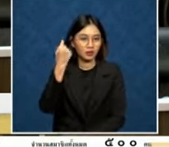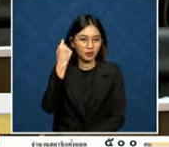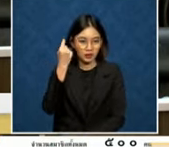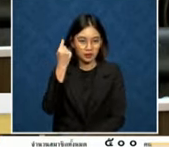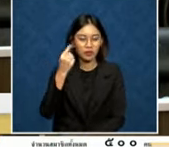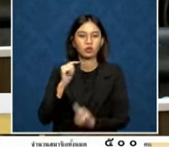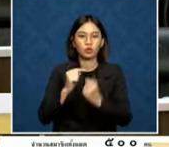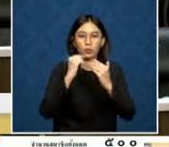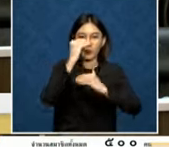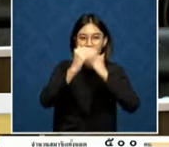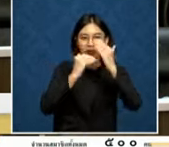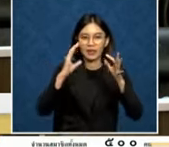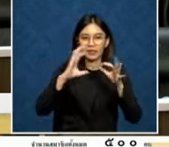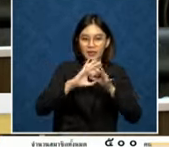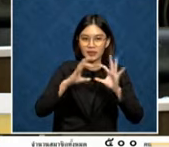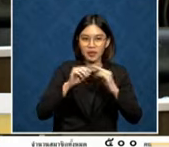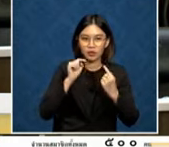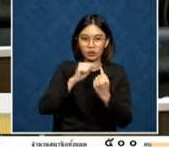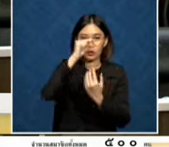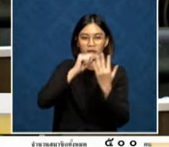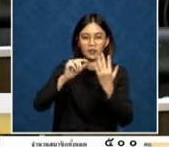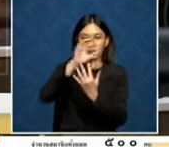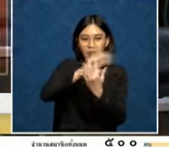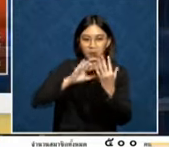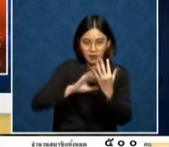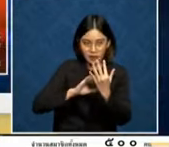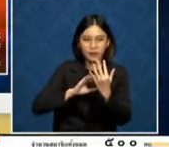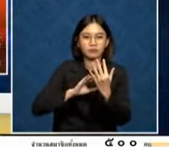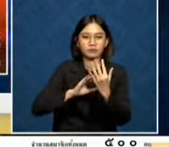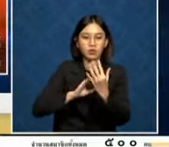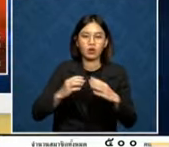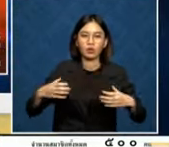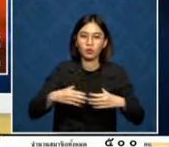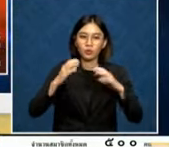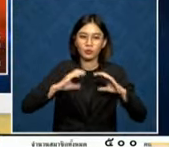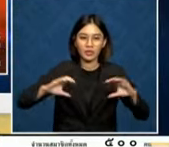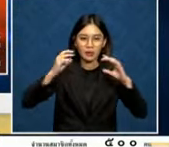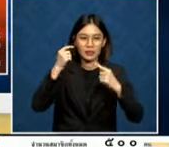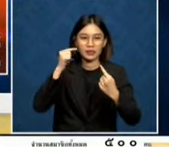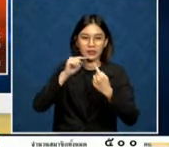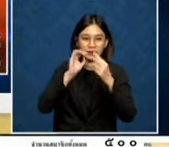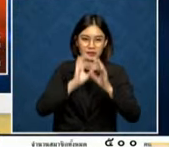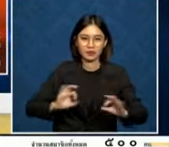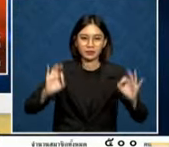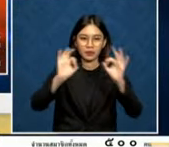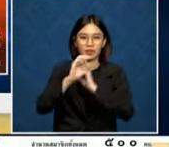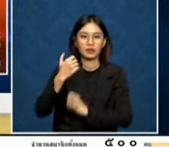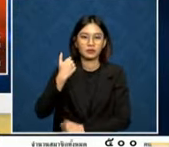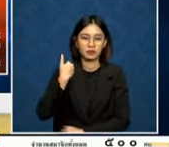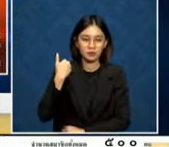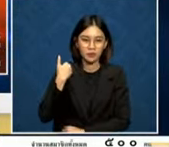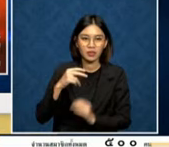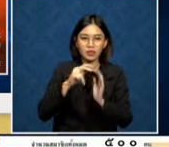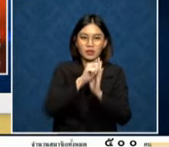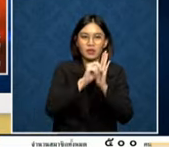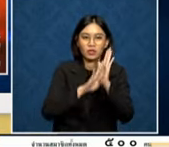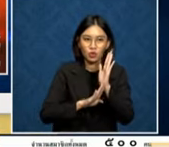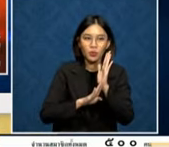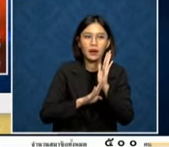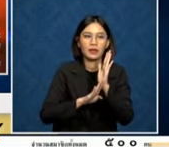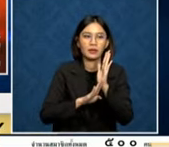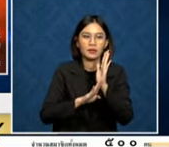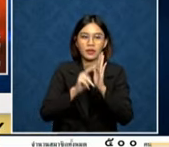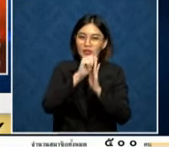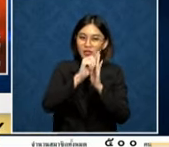ประธานการพัฒนากีฬาเนี่ยในประเทศไทยก็เป็นอีกหนึ่งด้านครับที่รัฐบาลเนี่ยให้ความสำคัญเป็นอย่างยิ่งนะครับนโยบายอ